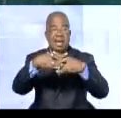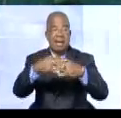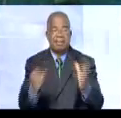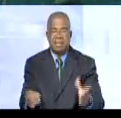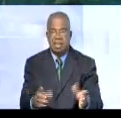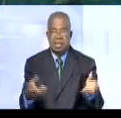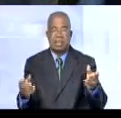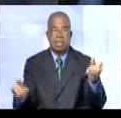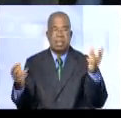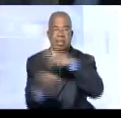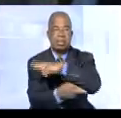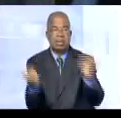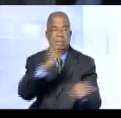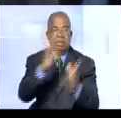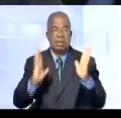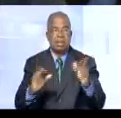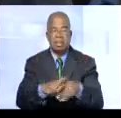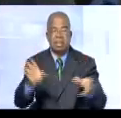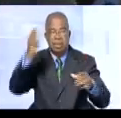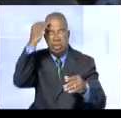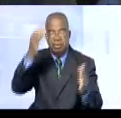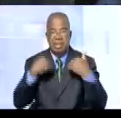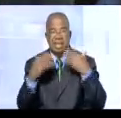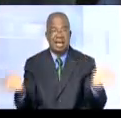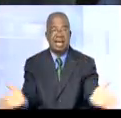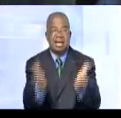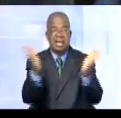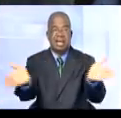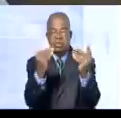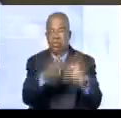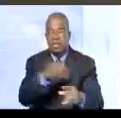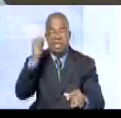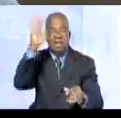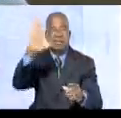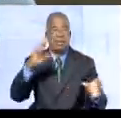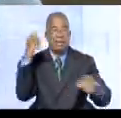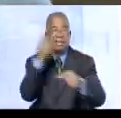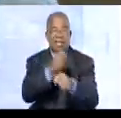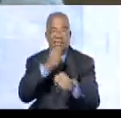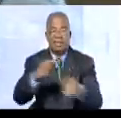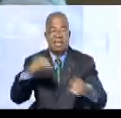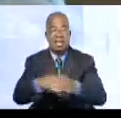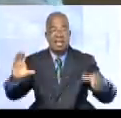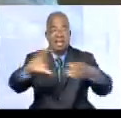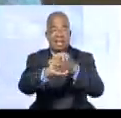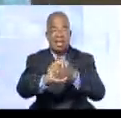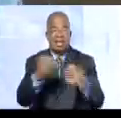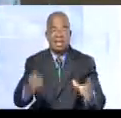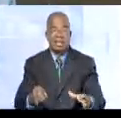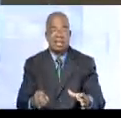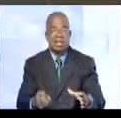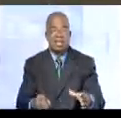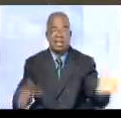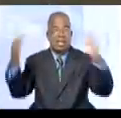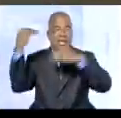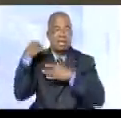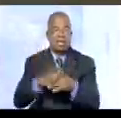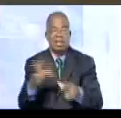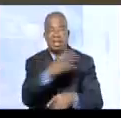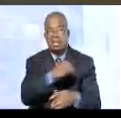du ministre Amadou Soumaoro a exhorté les femmes à travailler dans l'Union. Le porte-parole du Rassemblement des Républicains, Carlton